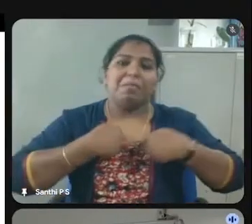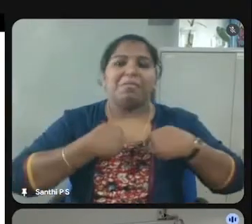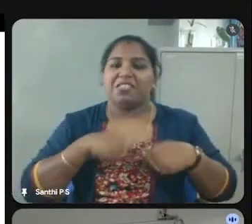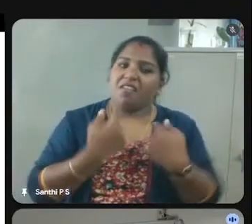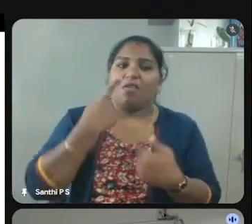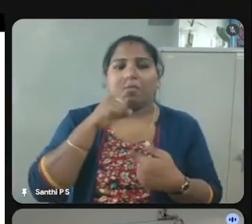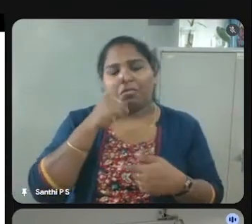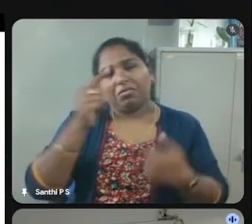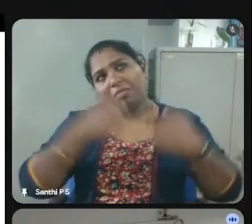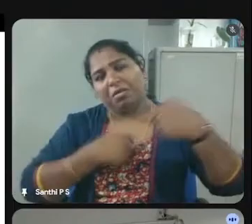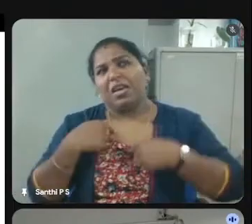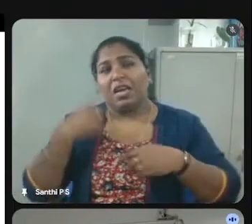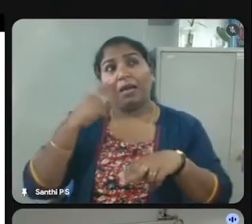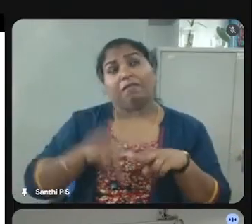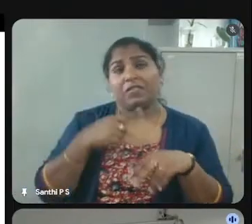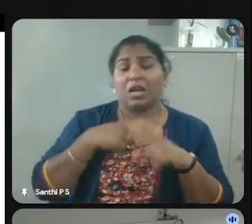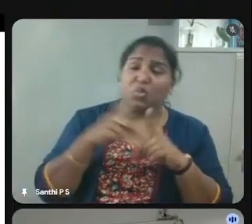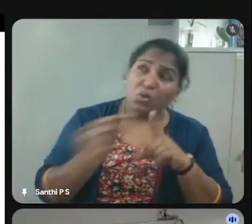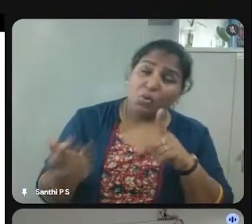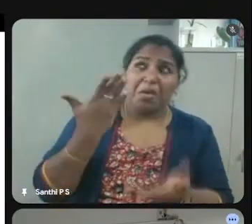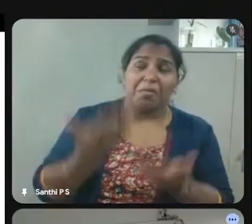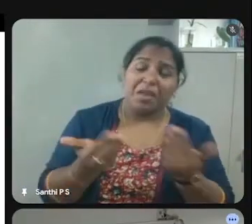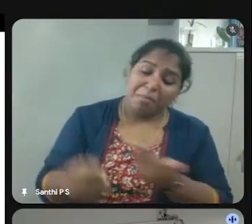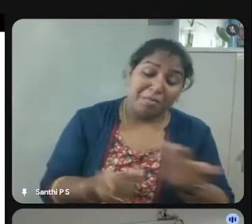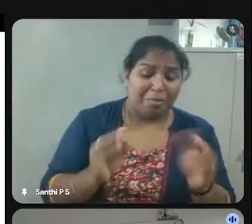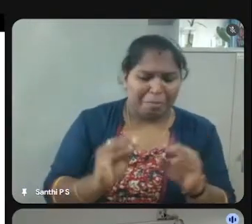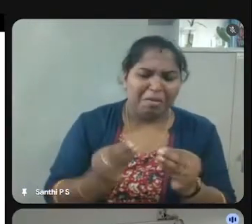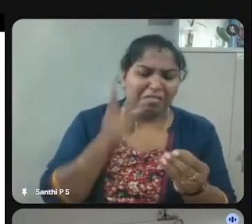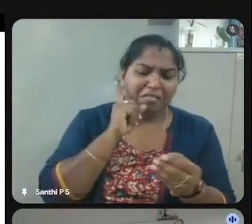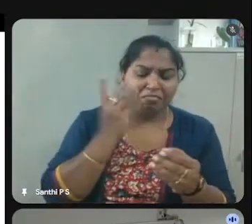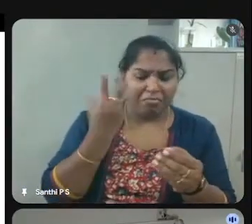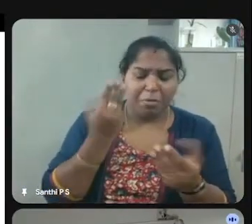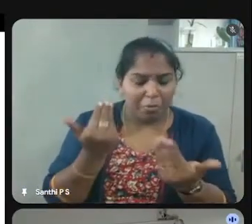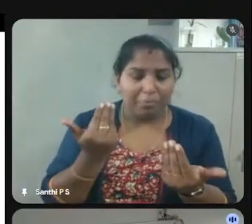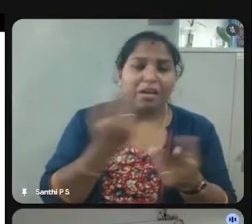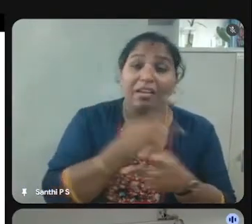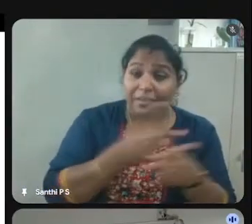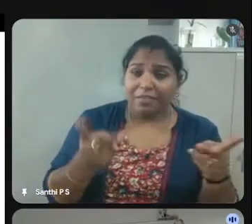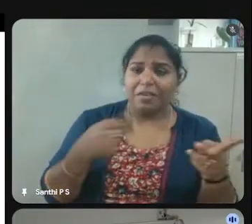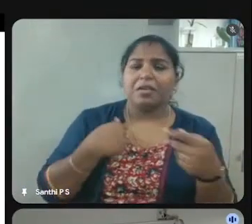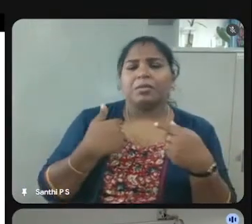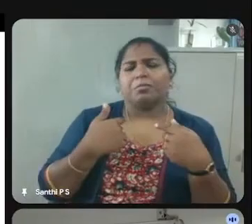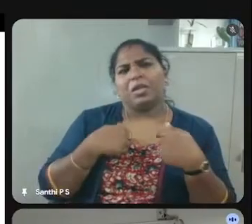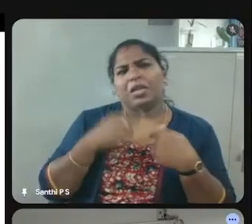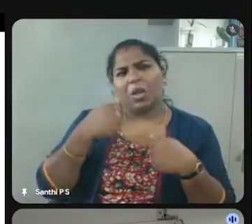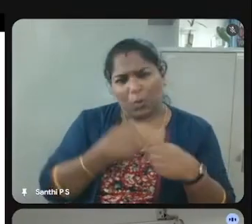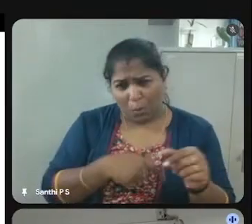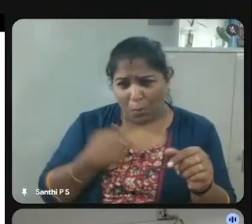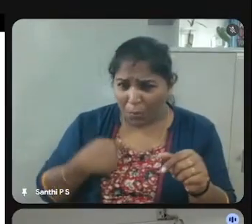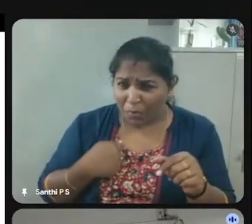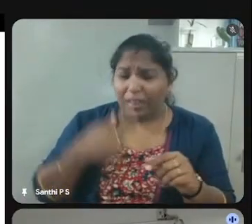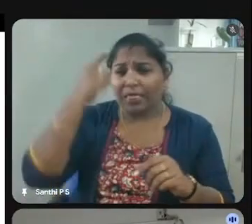ഞാൻ അങ്ങനെ ചെയ്തിരുന്നെങ്കിൽ, ഞാൻ ഇങ്ങനെ ചെയ്തിരുന്നെങ്കിൽ എന്റെ കുട്ടിക്ക് ഇങ്ങനെ വരില്ലായിരുന്നു എന്നുള്ള രീതിയിൽ ഒരു കുറ്റബോധം പലരിലും കാണാറുണ്ട്.